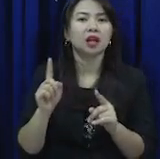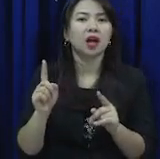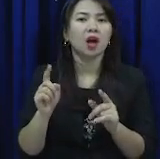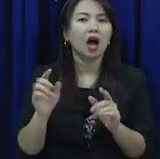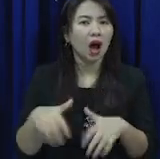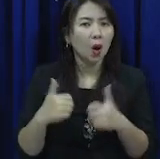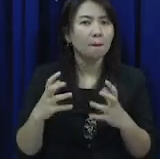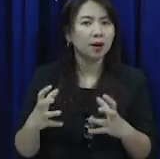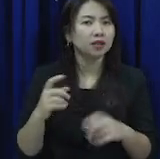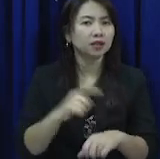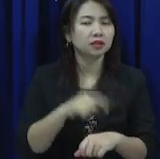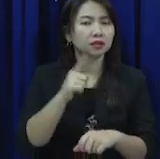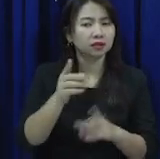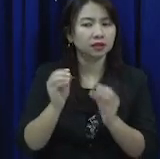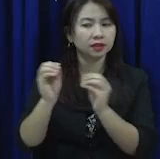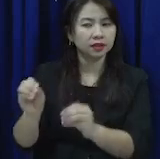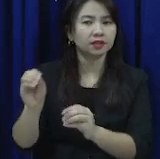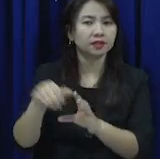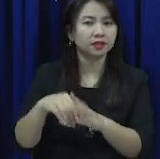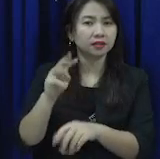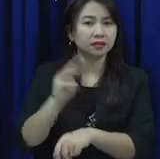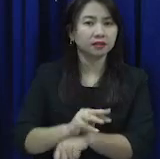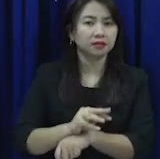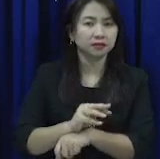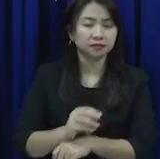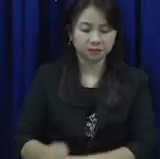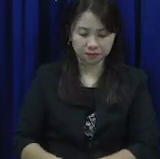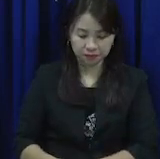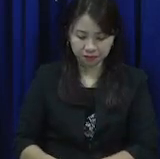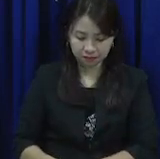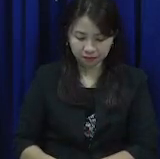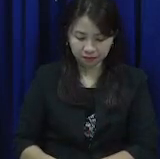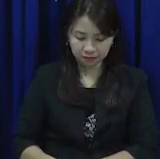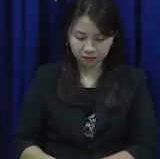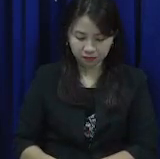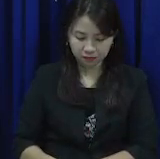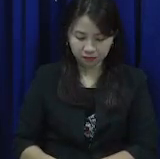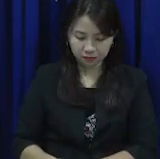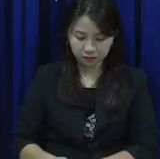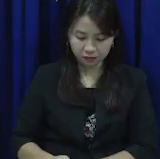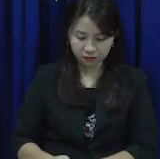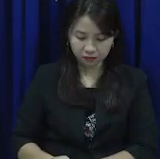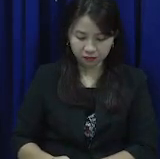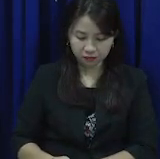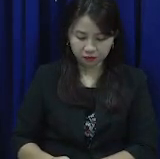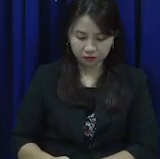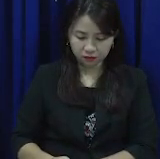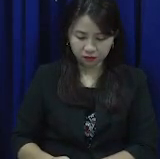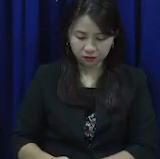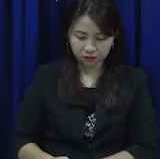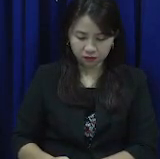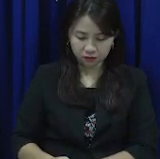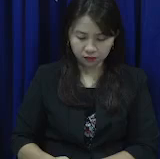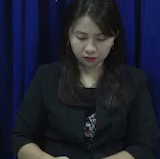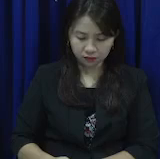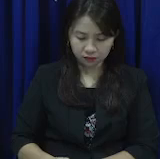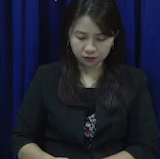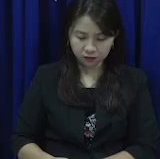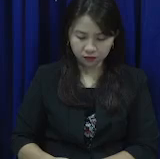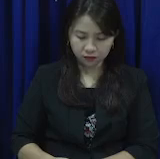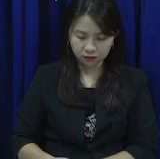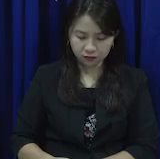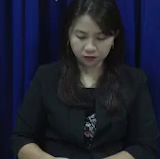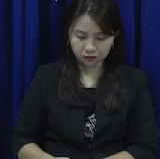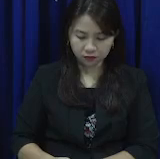Ministry ' ba buhay pa lang usapan natin yan ano ano you don't have to be a full time staff para sabihin na